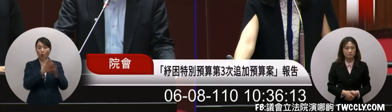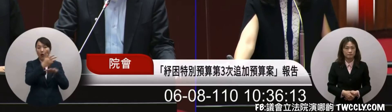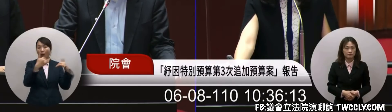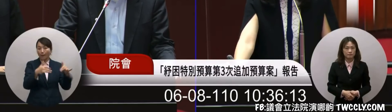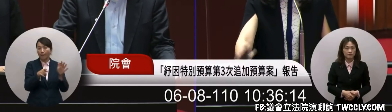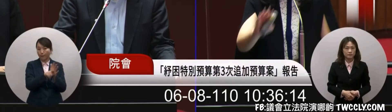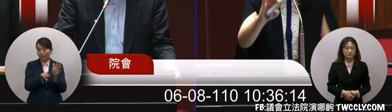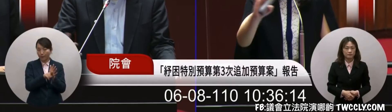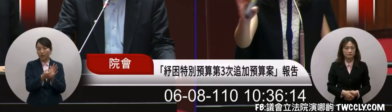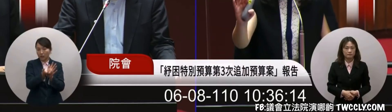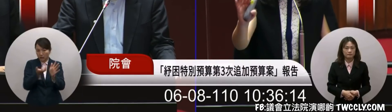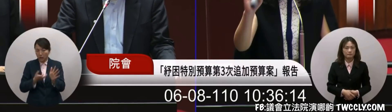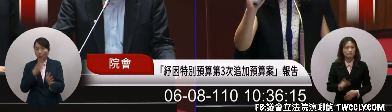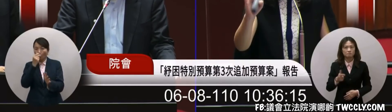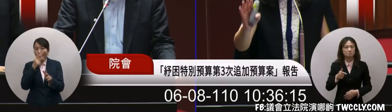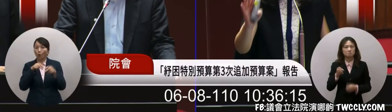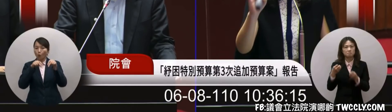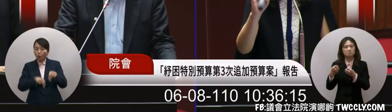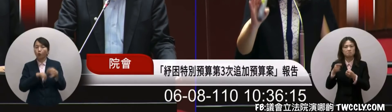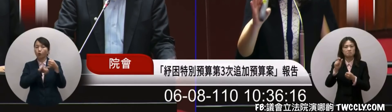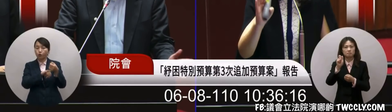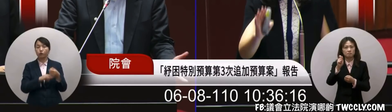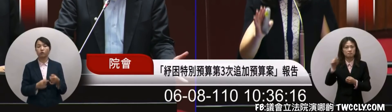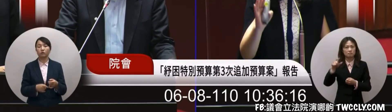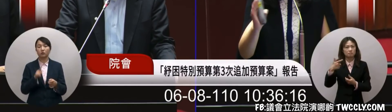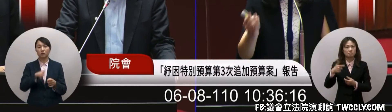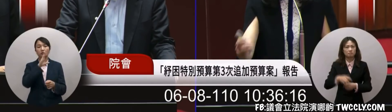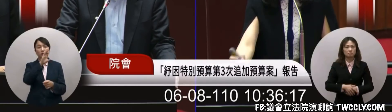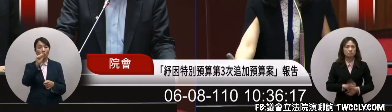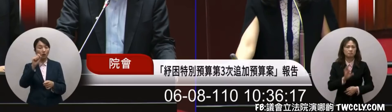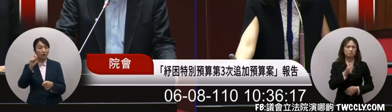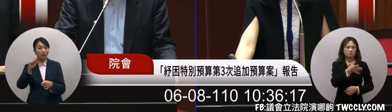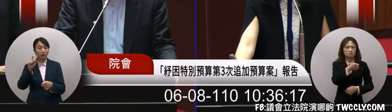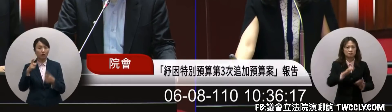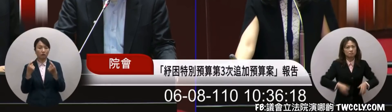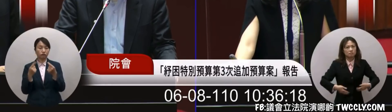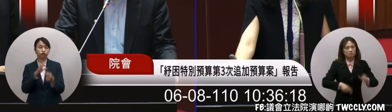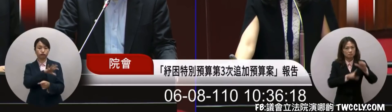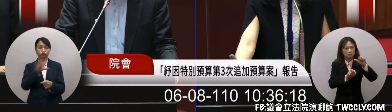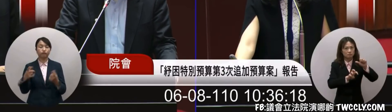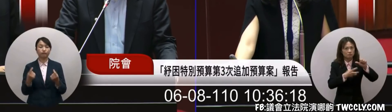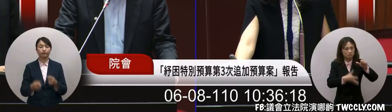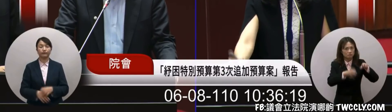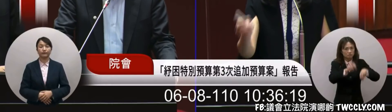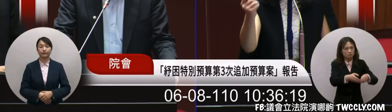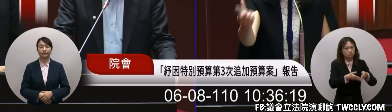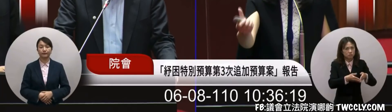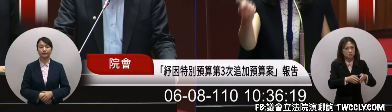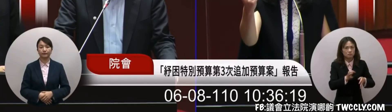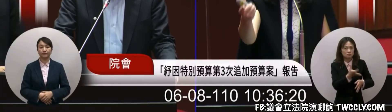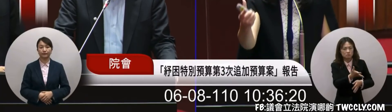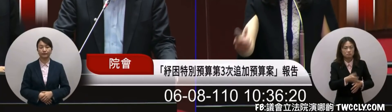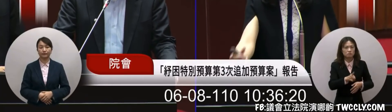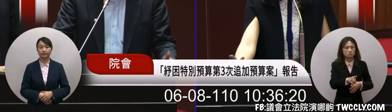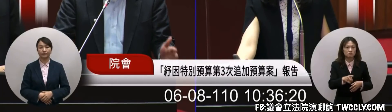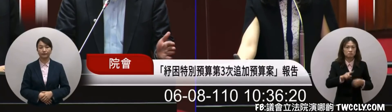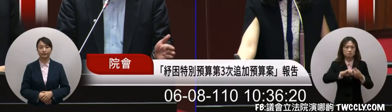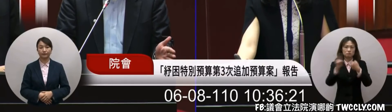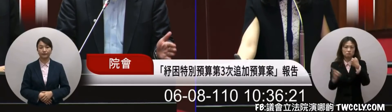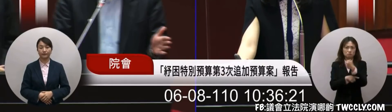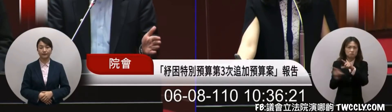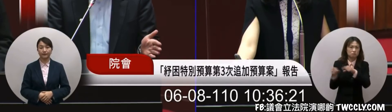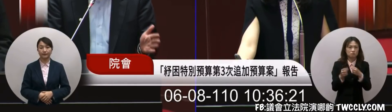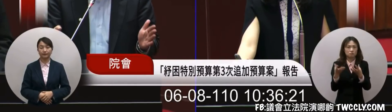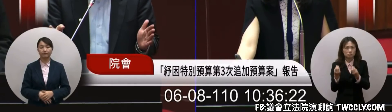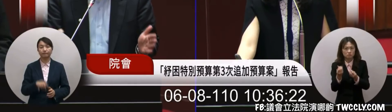过EUA以前， 我们不是要讨论。我现在问你的是，为什么急着要在5月28号要做这样的签约？你没有法源，没有预算，你签